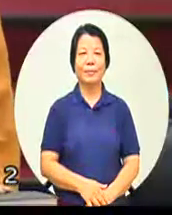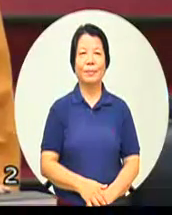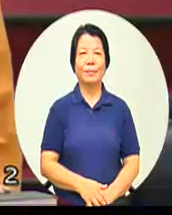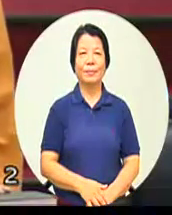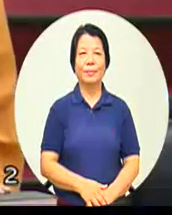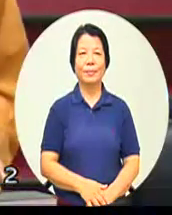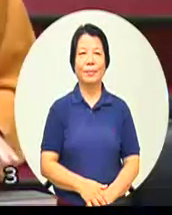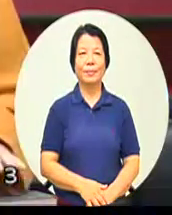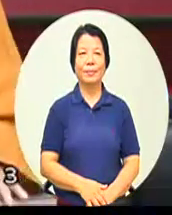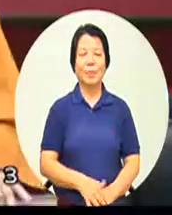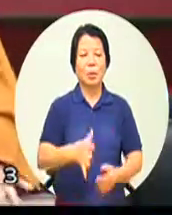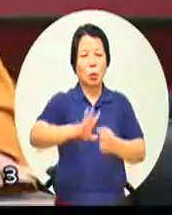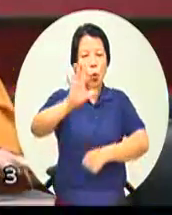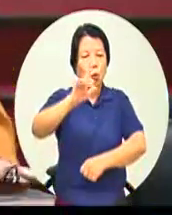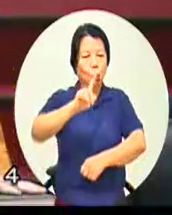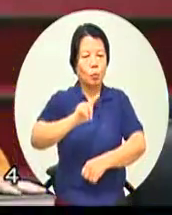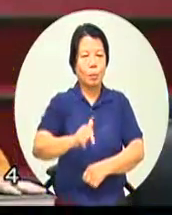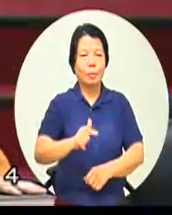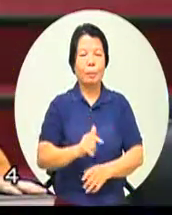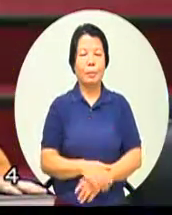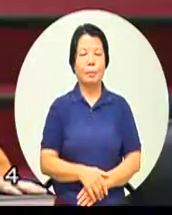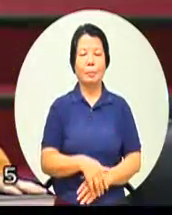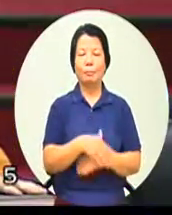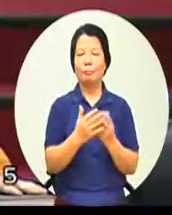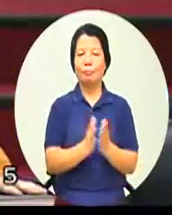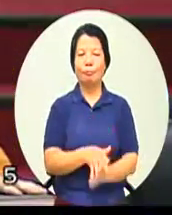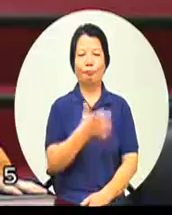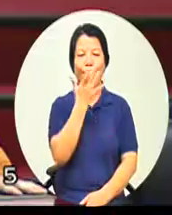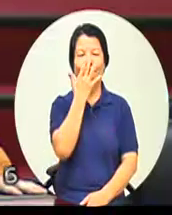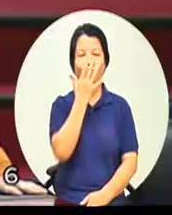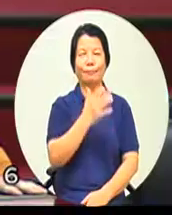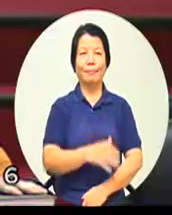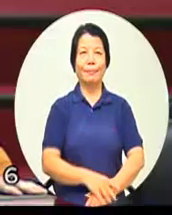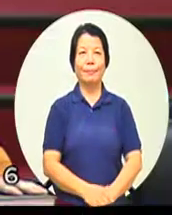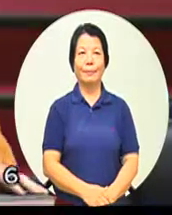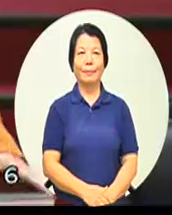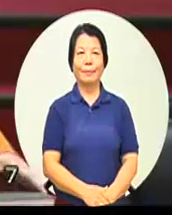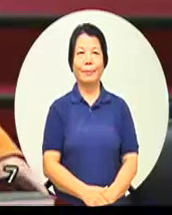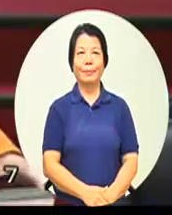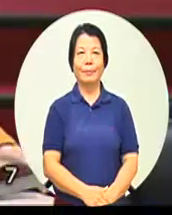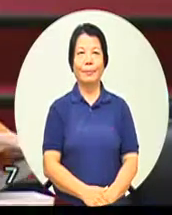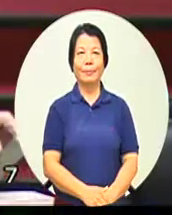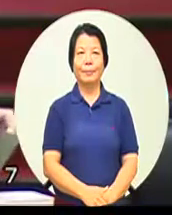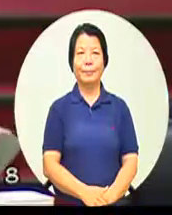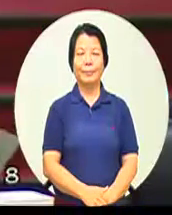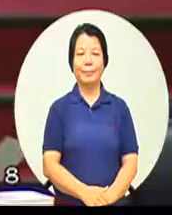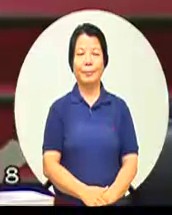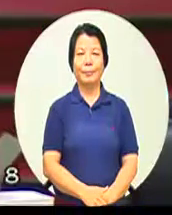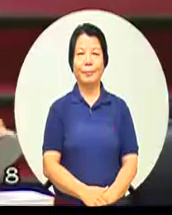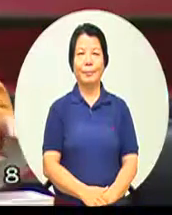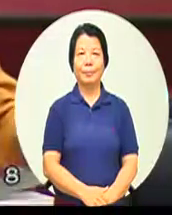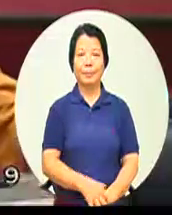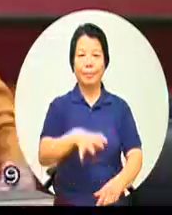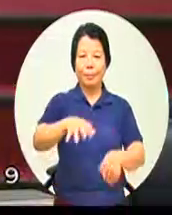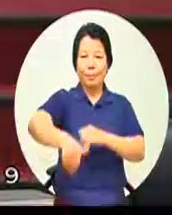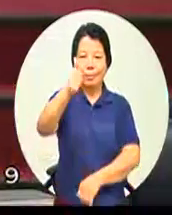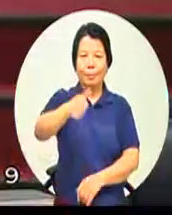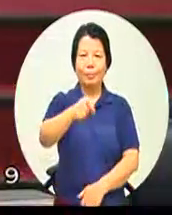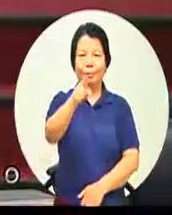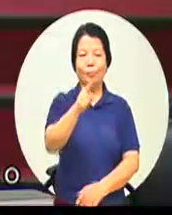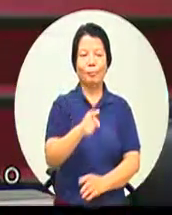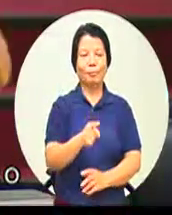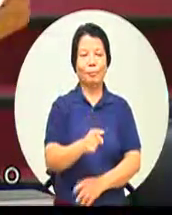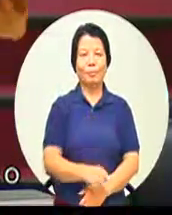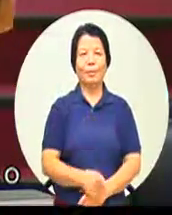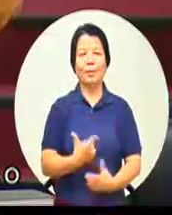中的教主，算问到安尼点点。 局长啊，这安尼问你廿包呢？我，